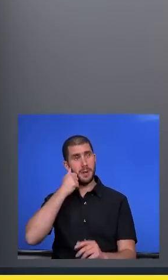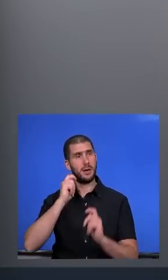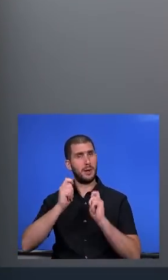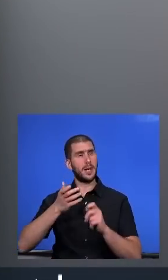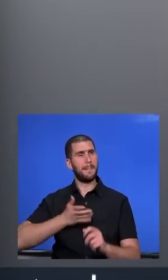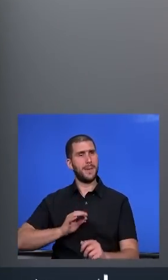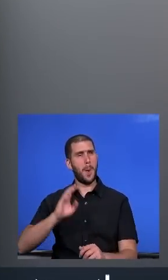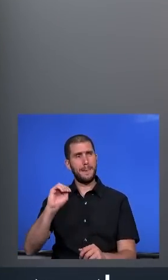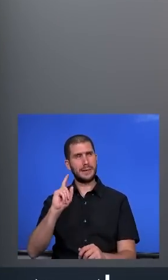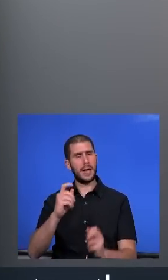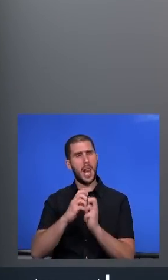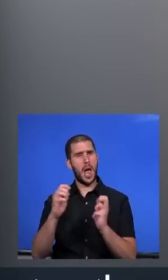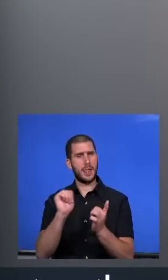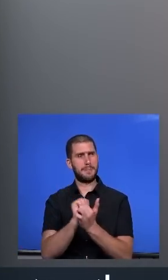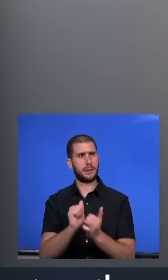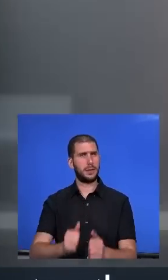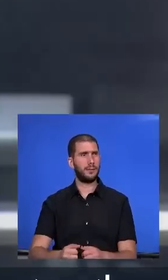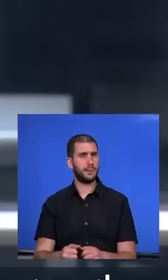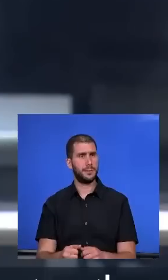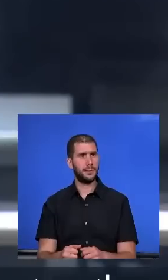ביתו של מאסטר להארכת מעצרה.